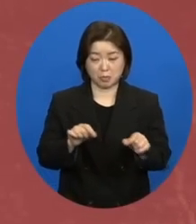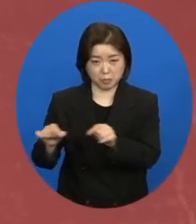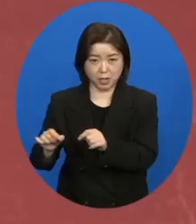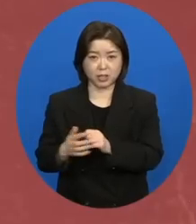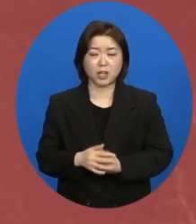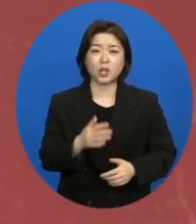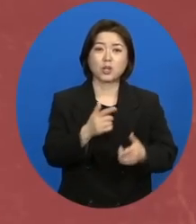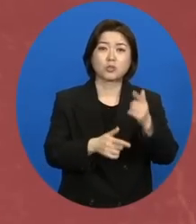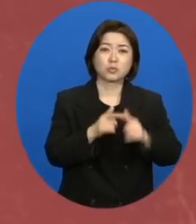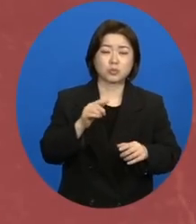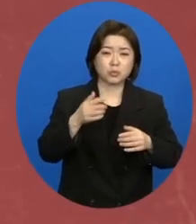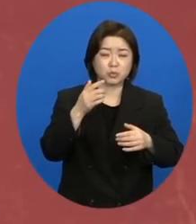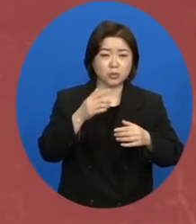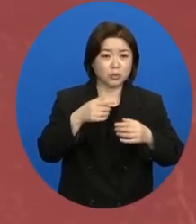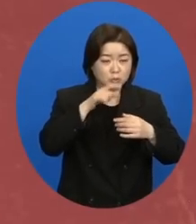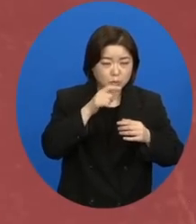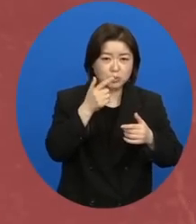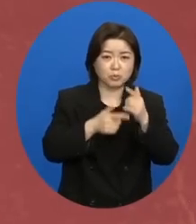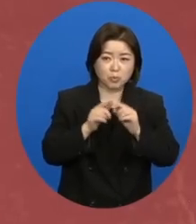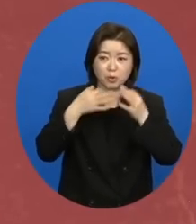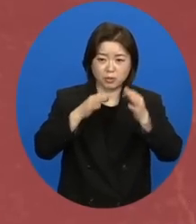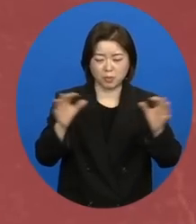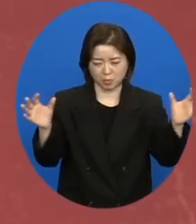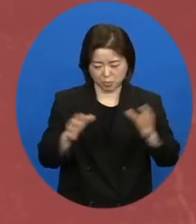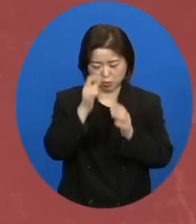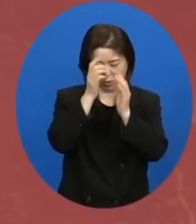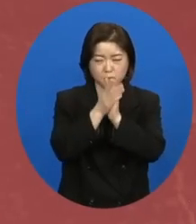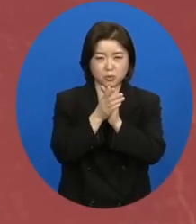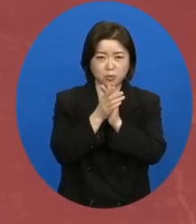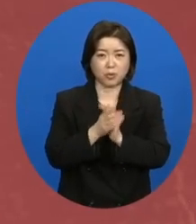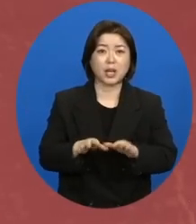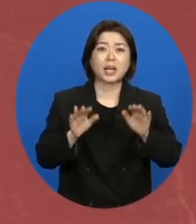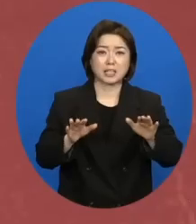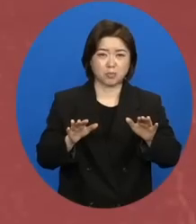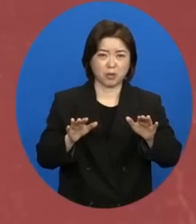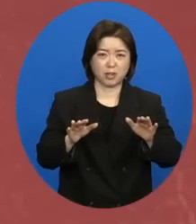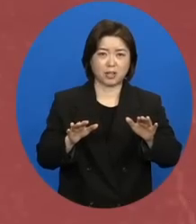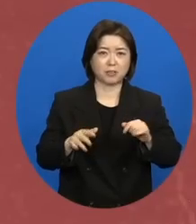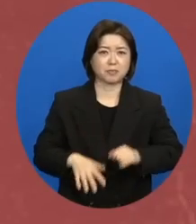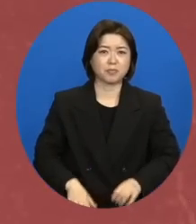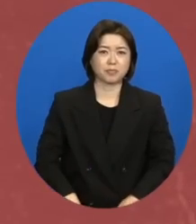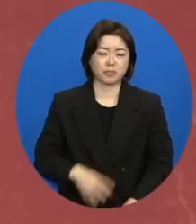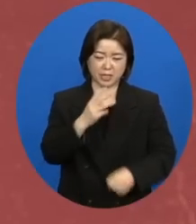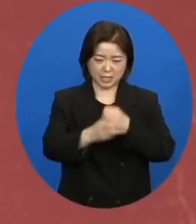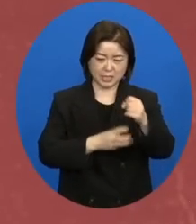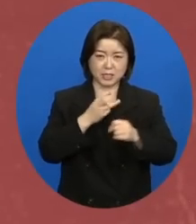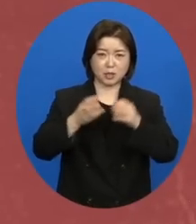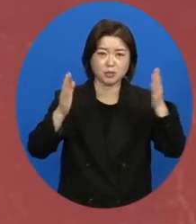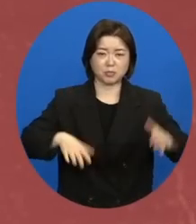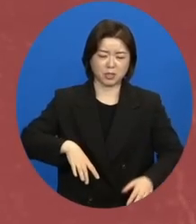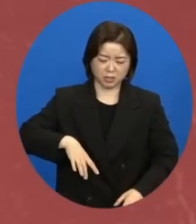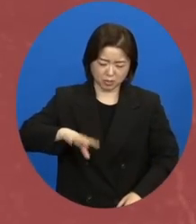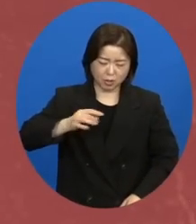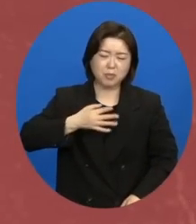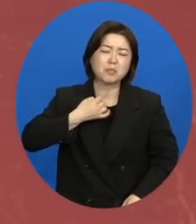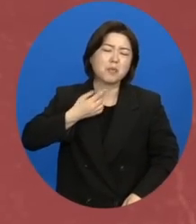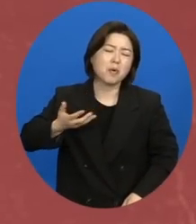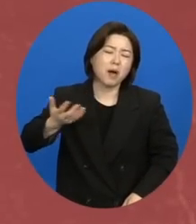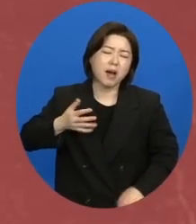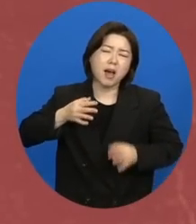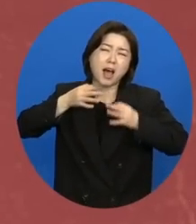우리 모여서 기도하자. 그리고 기도하다가 이번에 그냥 30년 만에 처음 목이 쉴 정도로